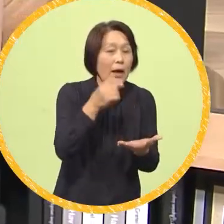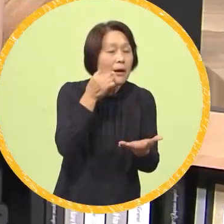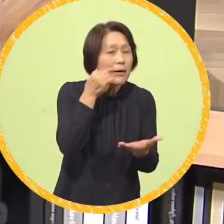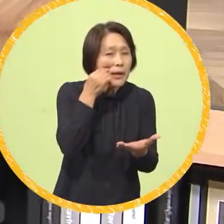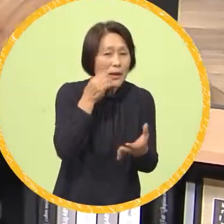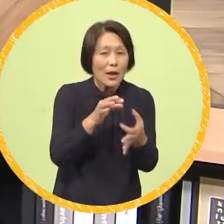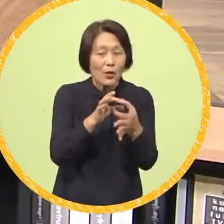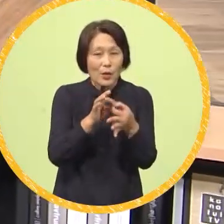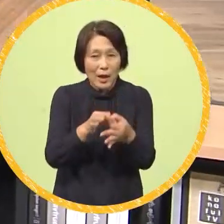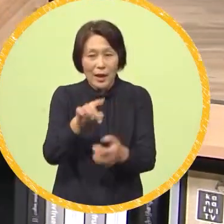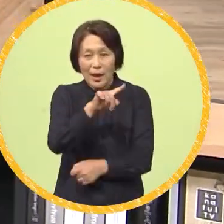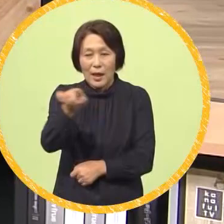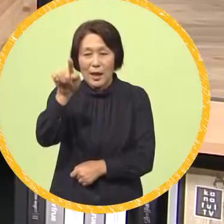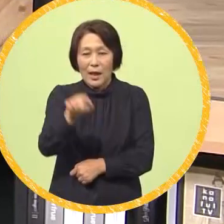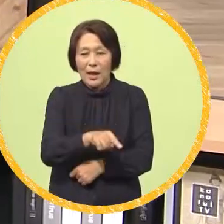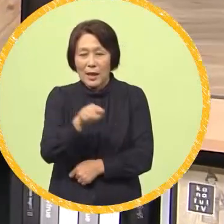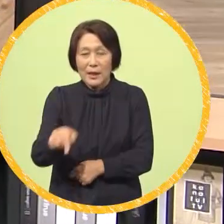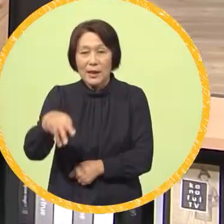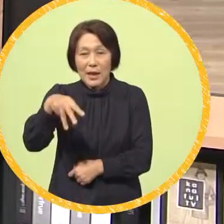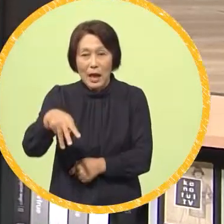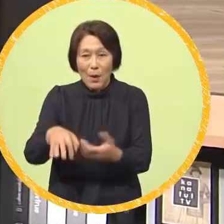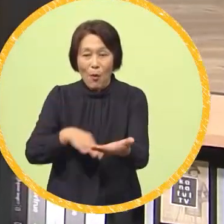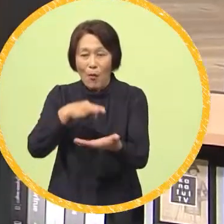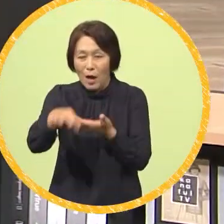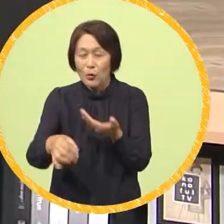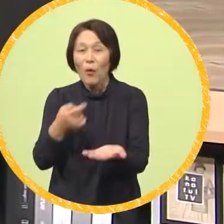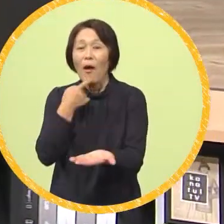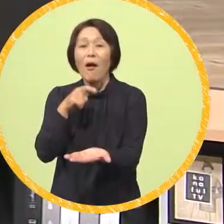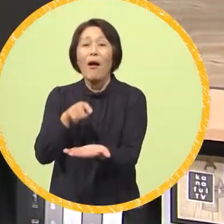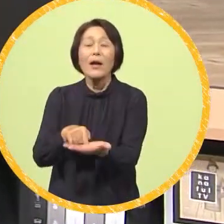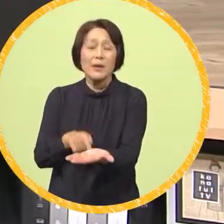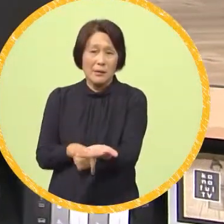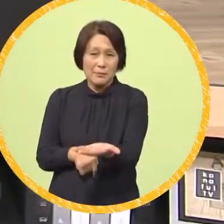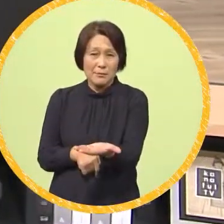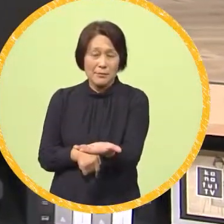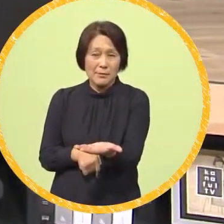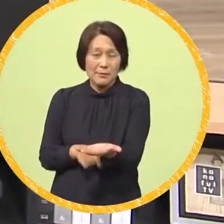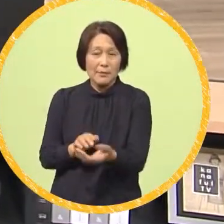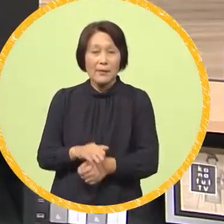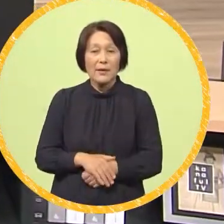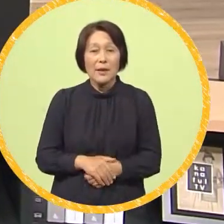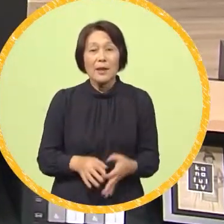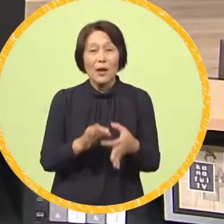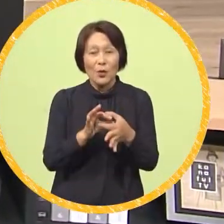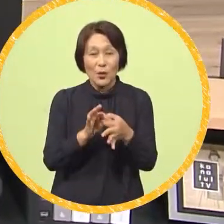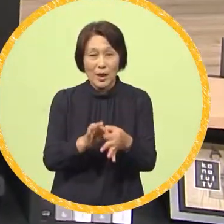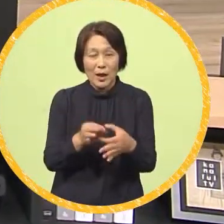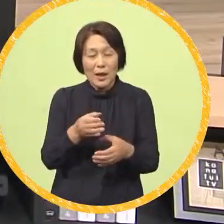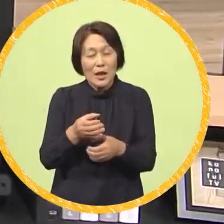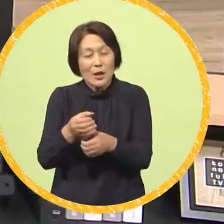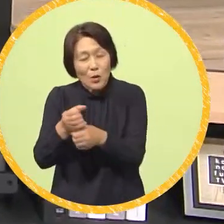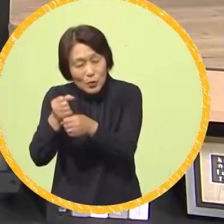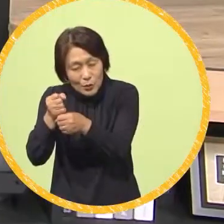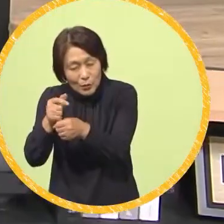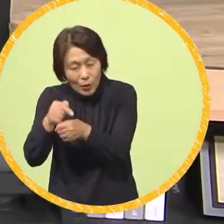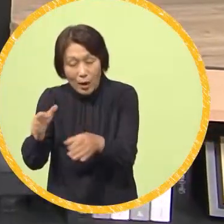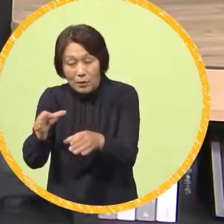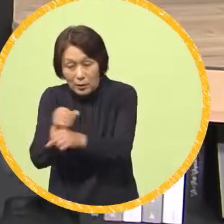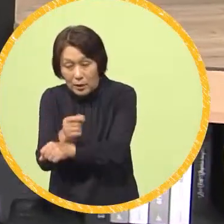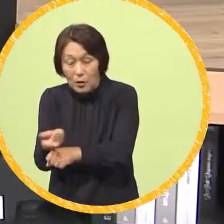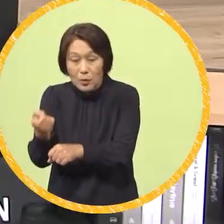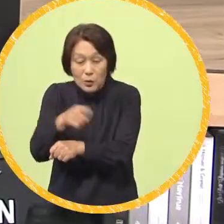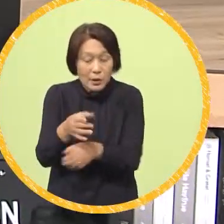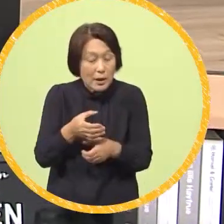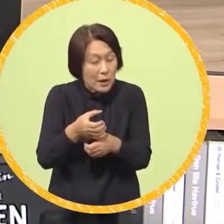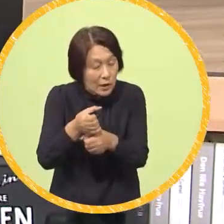入手しやすい大麻に人が流れているという状態なんですよ。やっぱりおっしゃっていたように、依存するものがなくなっても別何かに依